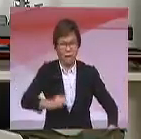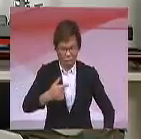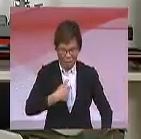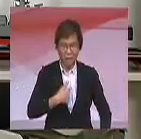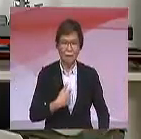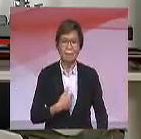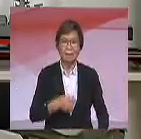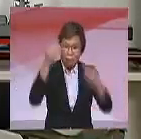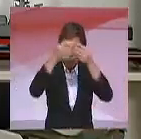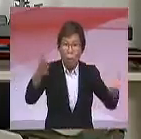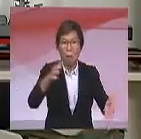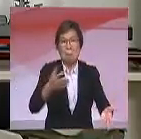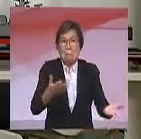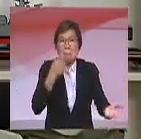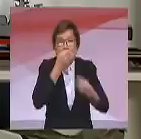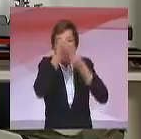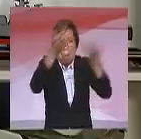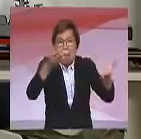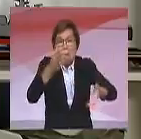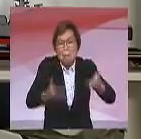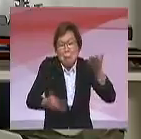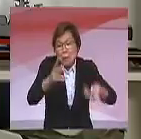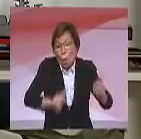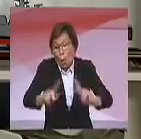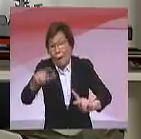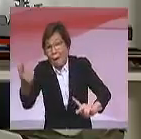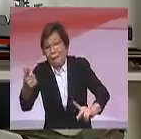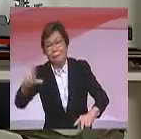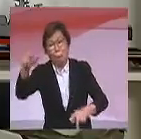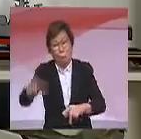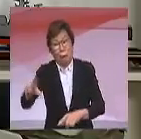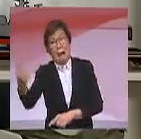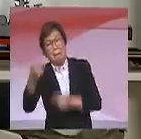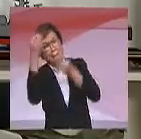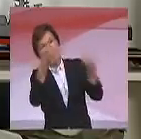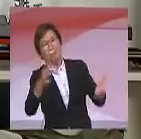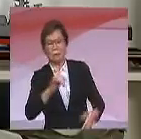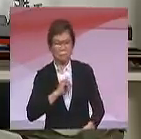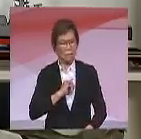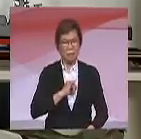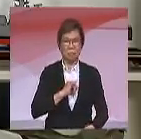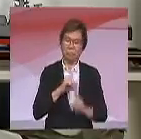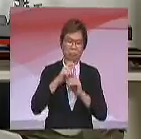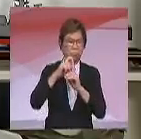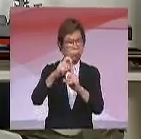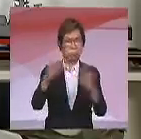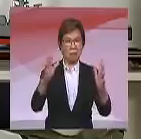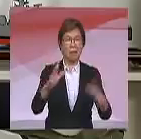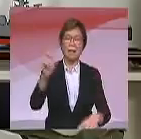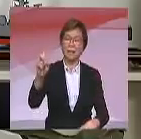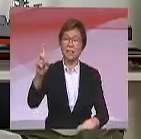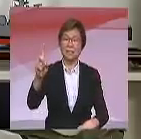yang isytiharkan itu mungkin orang lain. Jadi kalau saya tidak isytiharkan dan DG Kesihatan juga